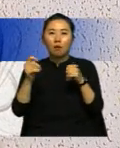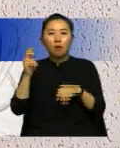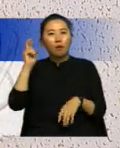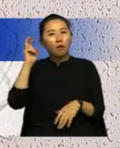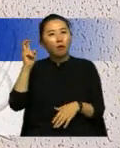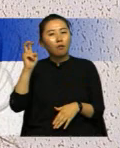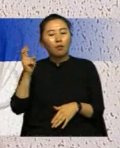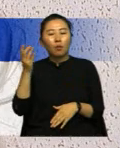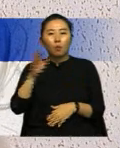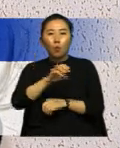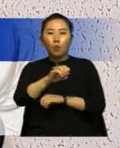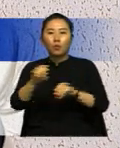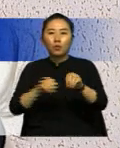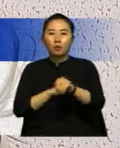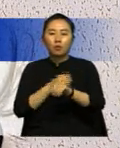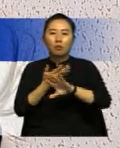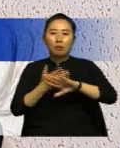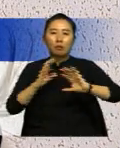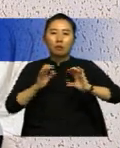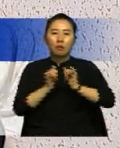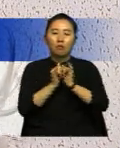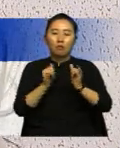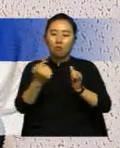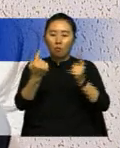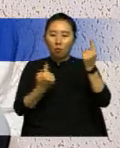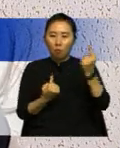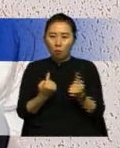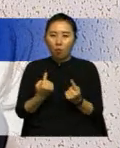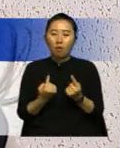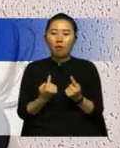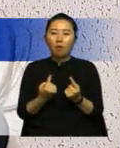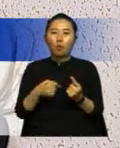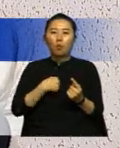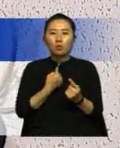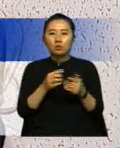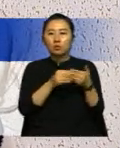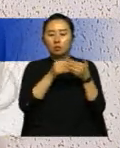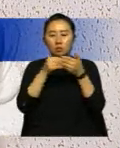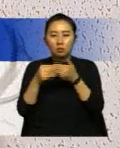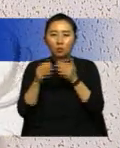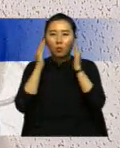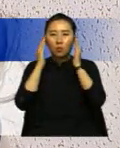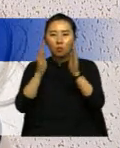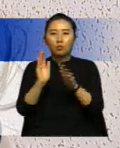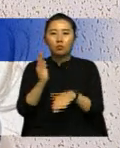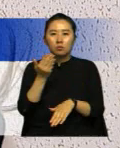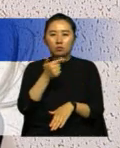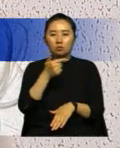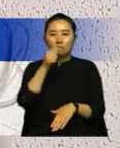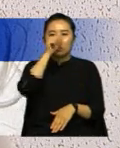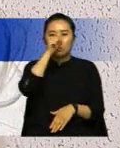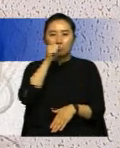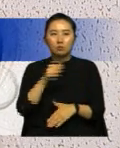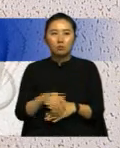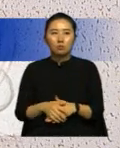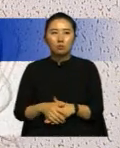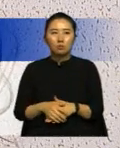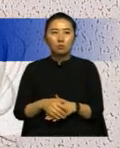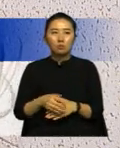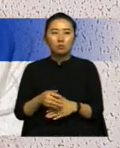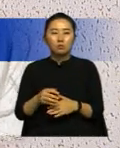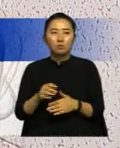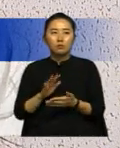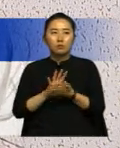생각했거든요. 근데 오히려 선생님 개입 없이 원어민 선생님 혼자만의 진행으로 수업이 되는 거 보니까